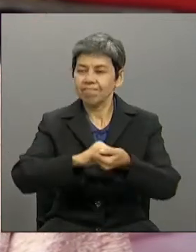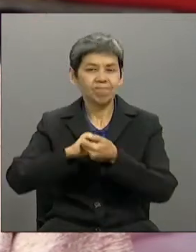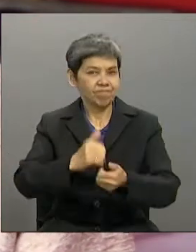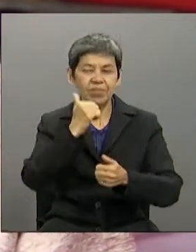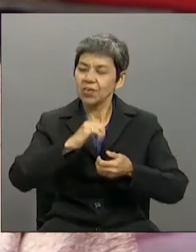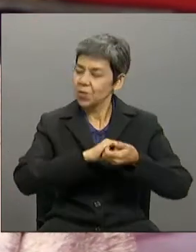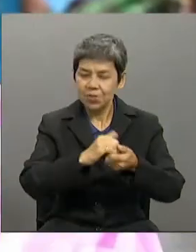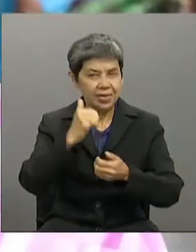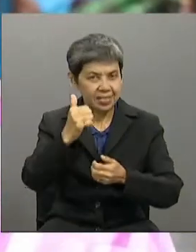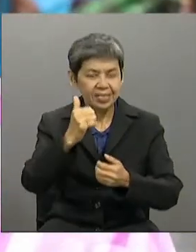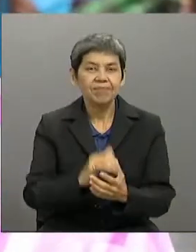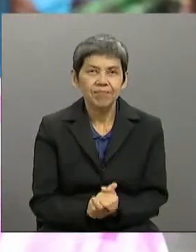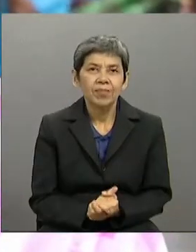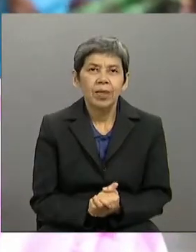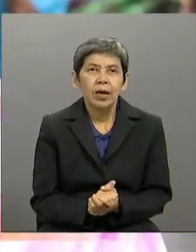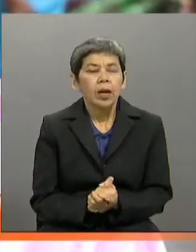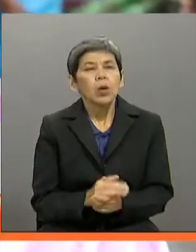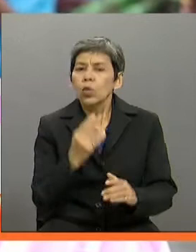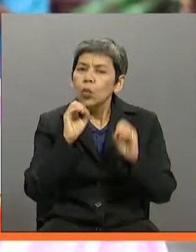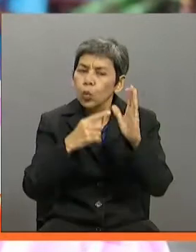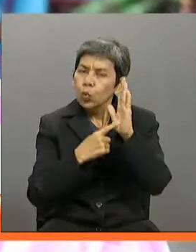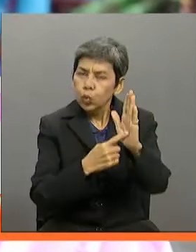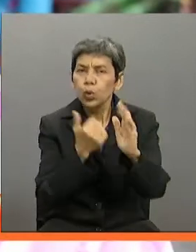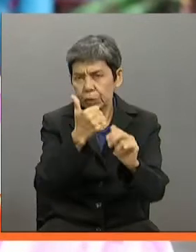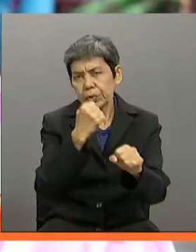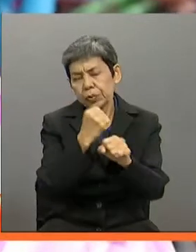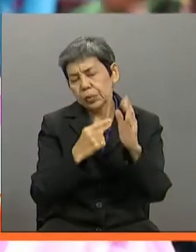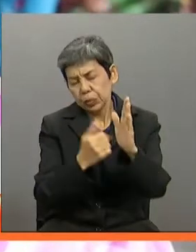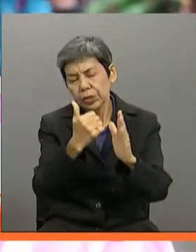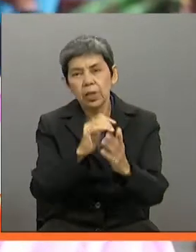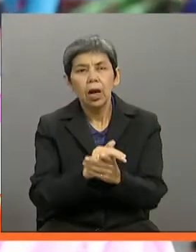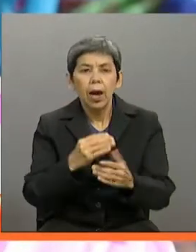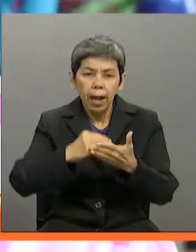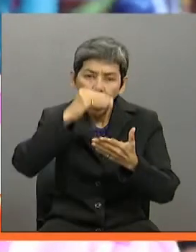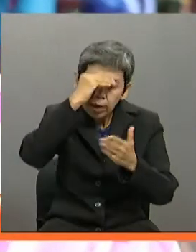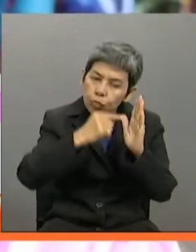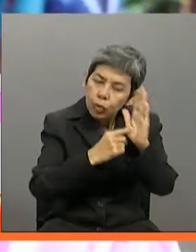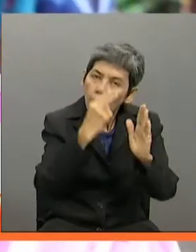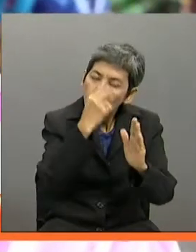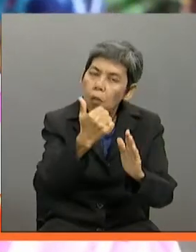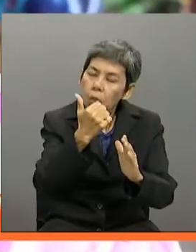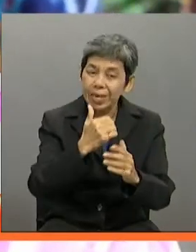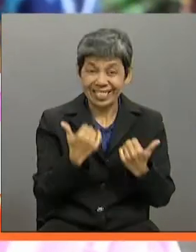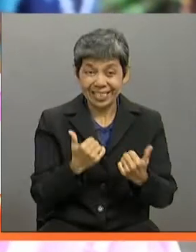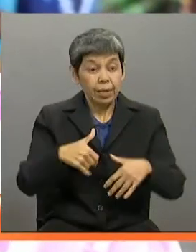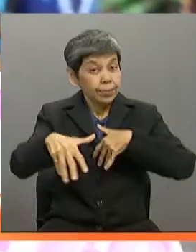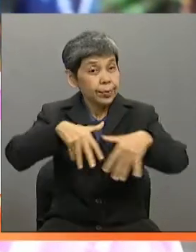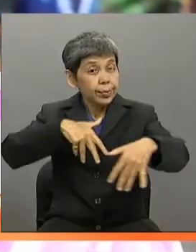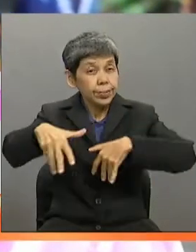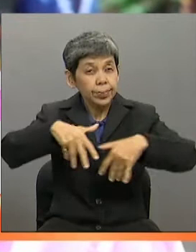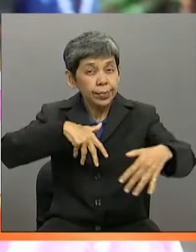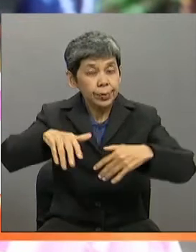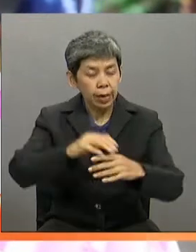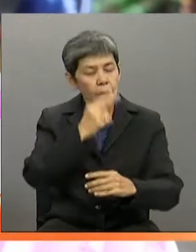มไม้ร่วมมือดีนะครับ ท่านก็เป็นแบบอย่างให้กับชุมชนนะครับให้กับลูกศิษย์ก็ทำให้ชาวบ้านเ